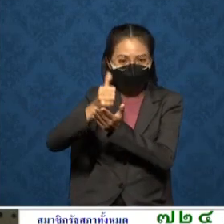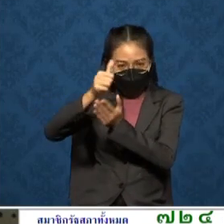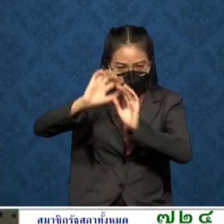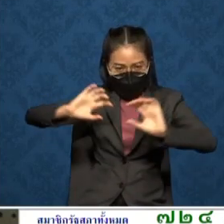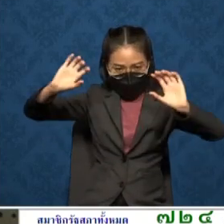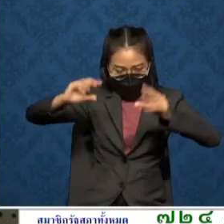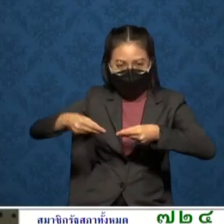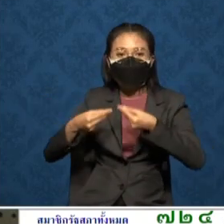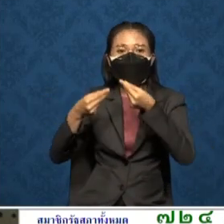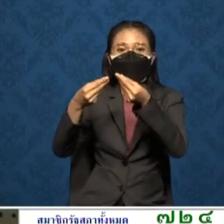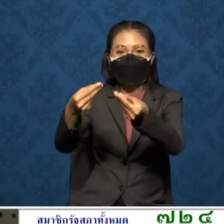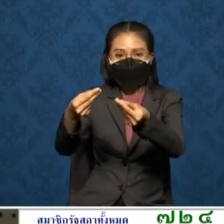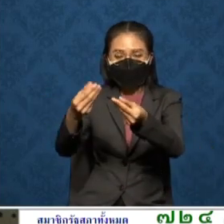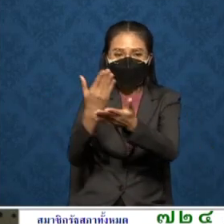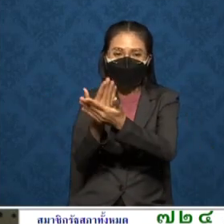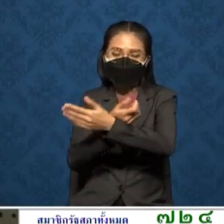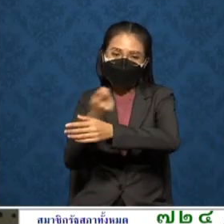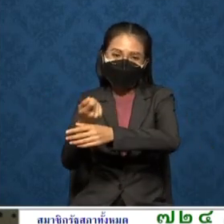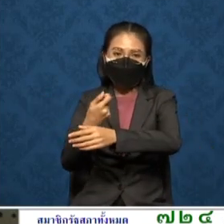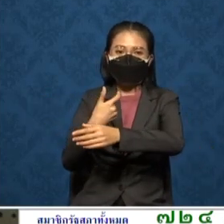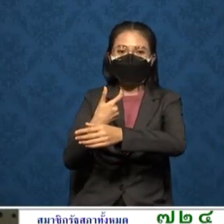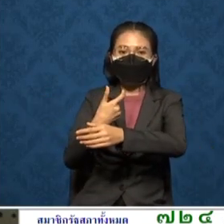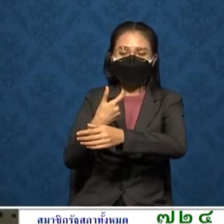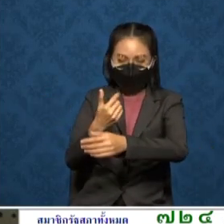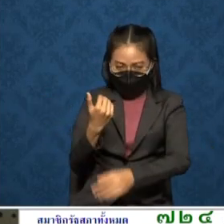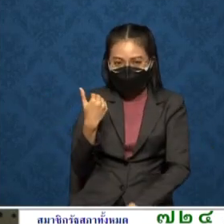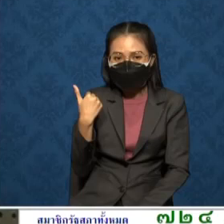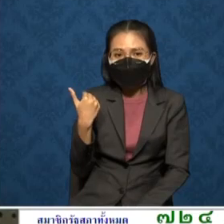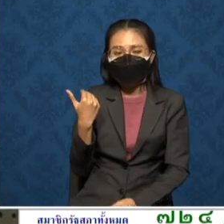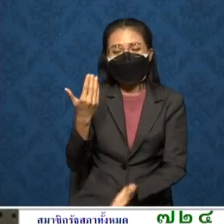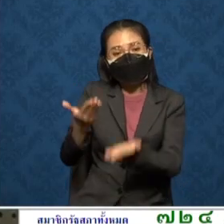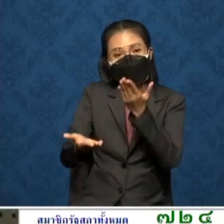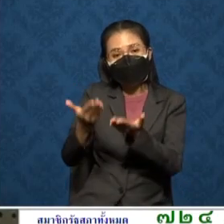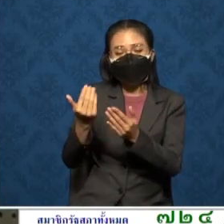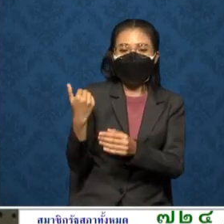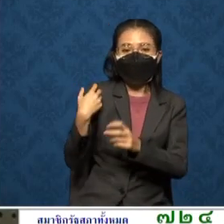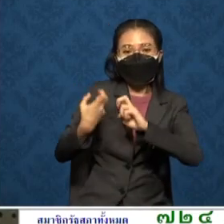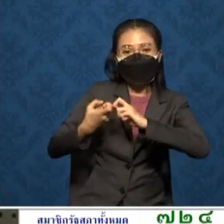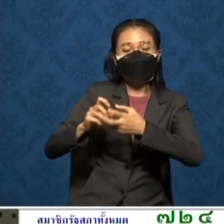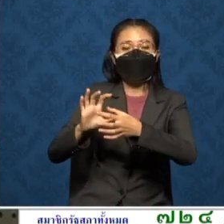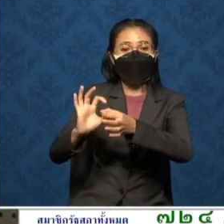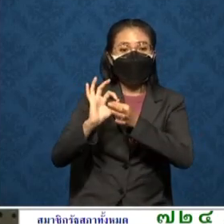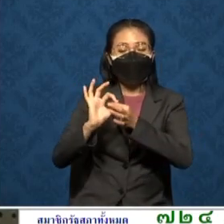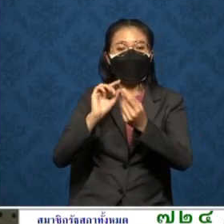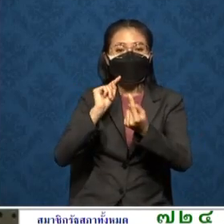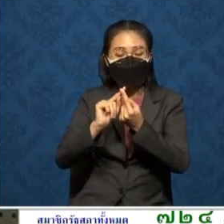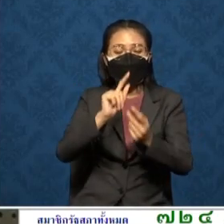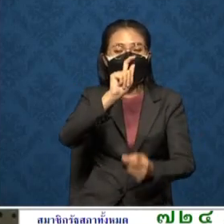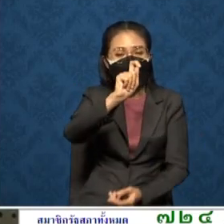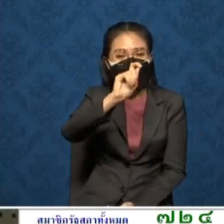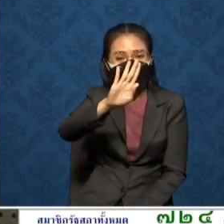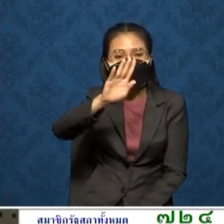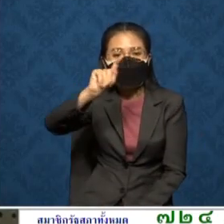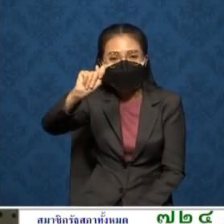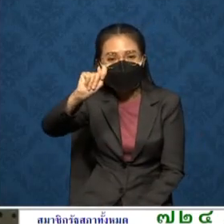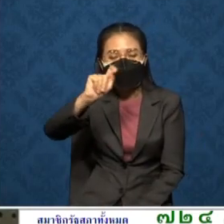ารให้อย่างนี้มันก็จะเกิดขึ้นหรือปัญหาที่ท่านห่วงใยเกี่ยวกับเรื่ององค์กรปกครองส่วนท้องถิ่นนั้น